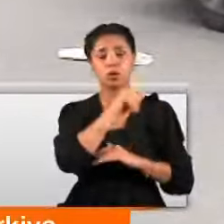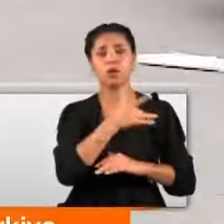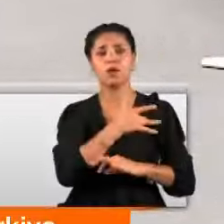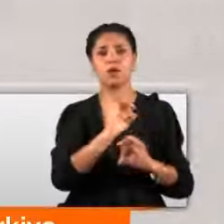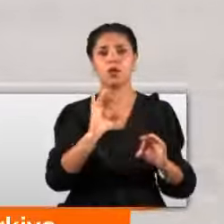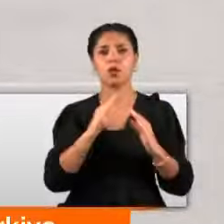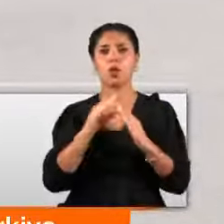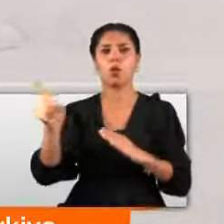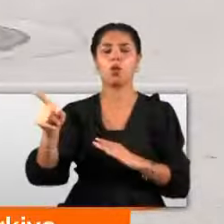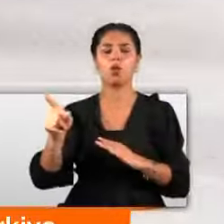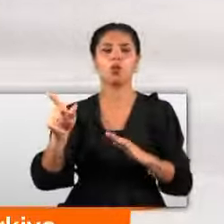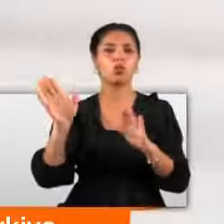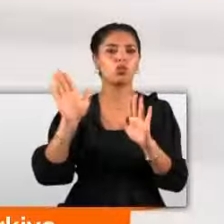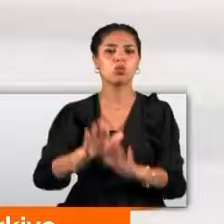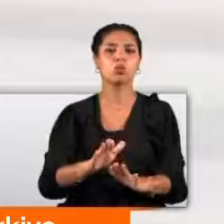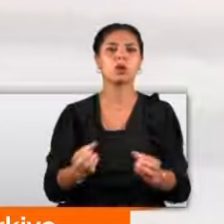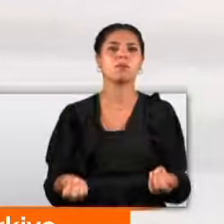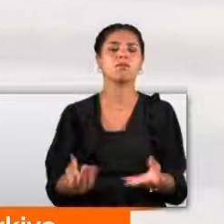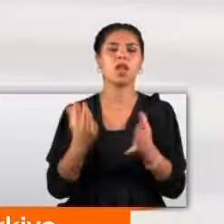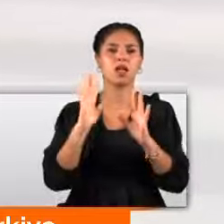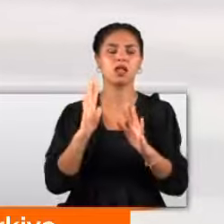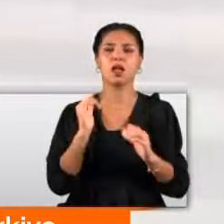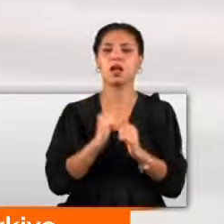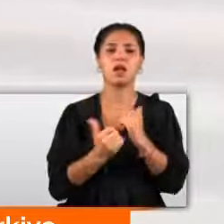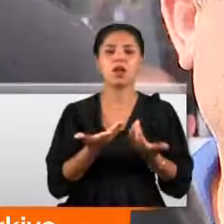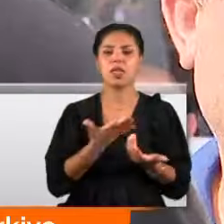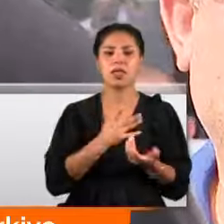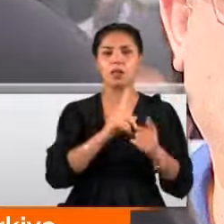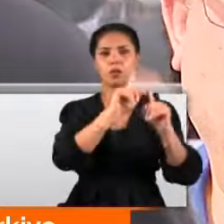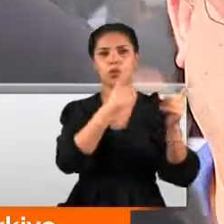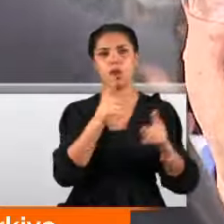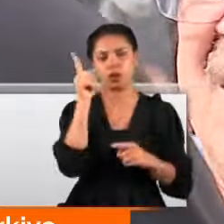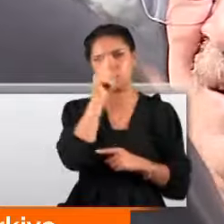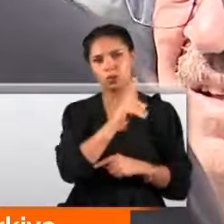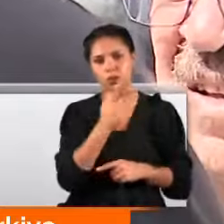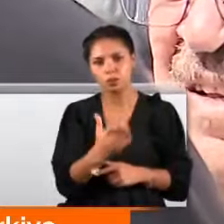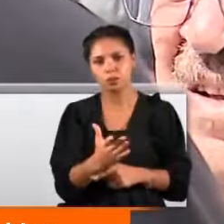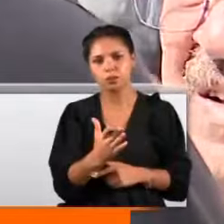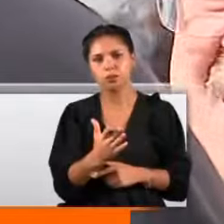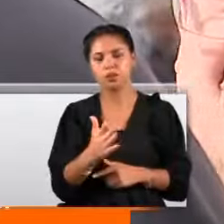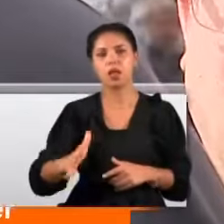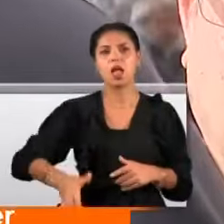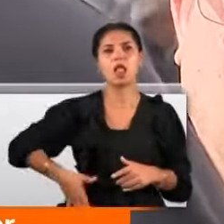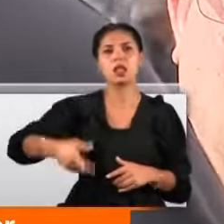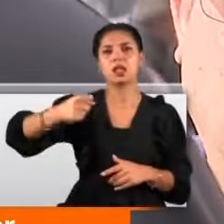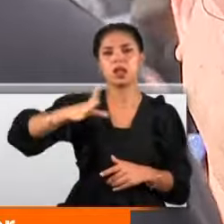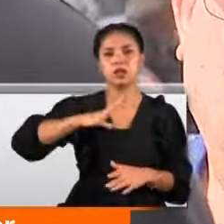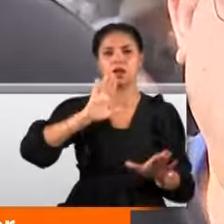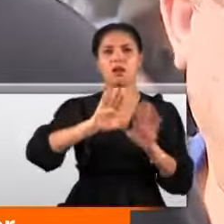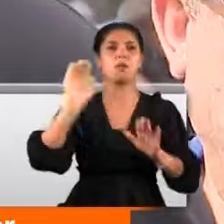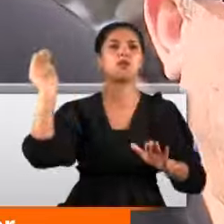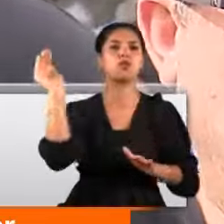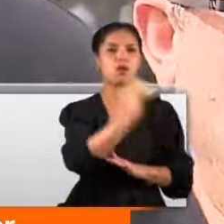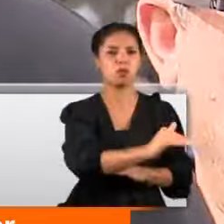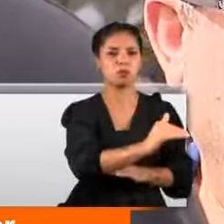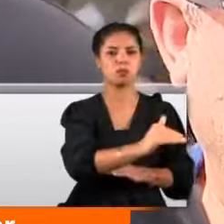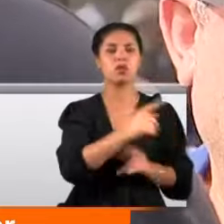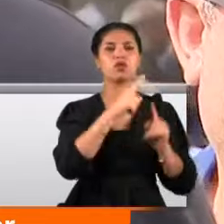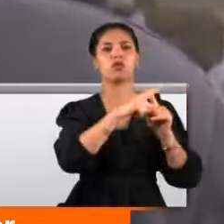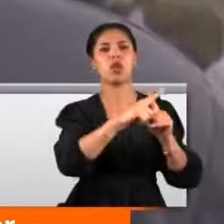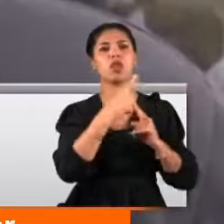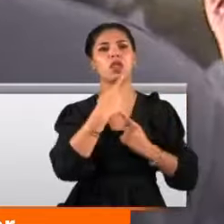komşuyu durdurmaya yetmedi. Ne kavgası varmış aralarında? Dükkan. Gelmiş. Belinde silah kapıya kadar gelmiş,